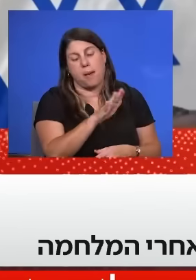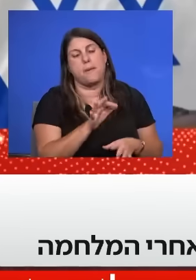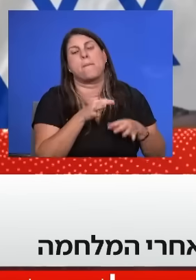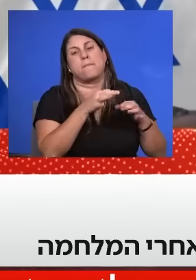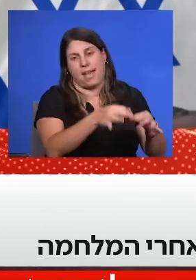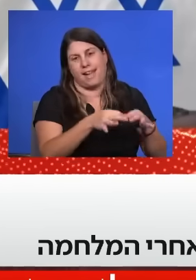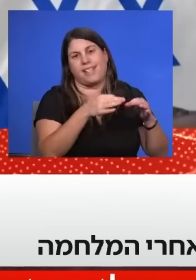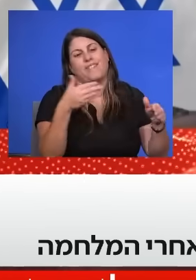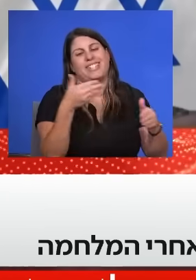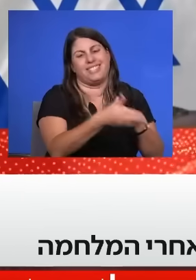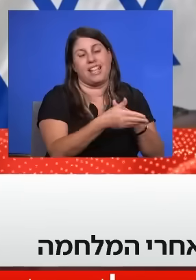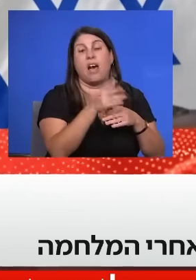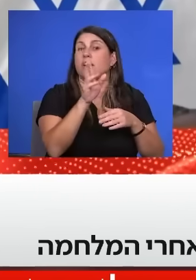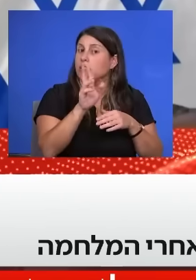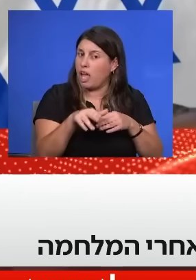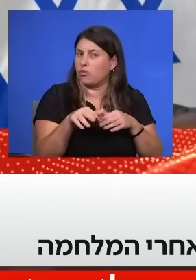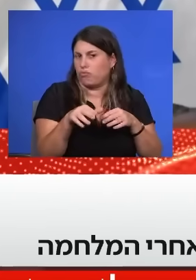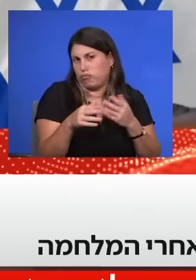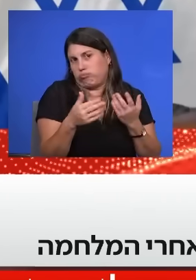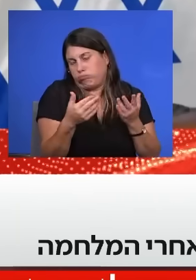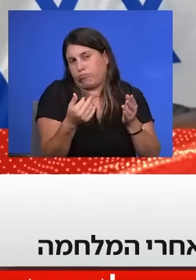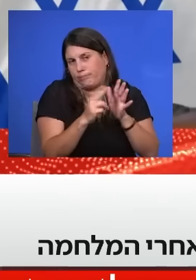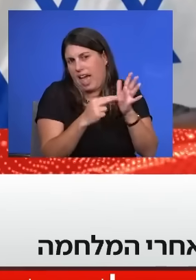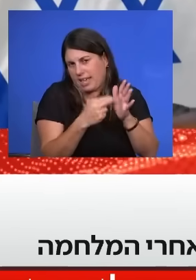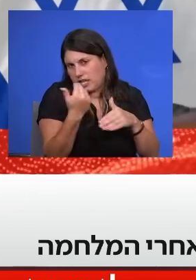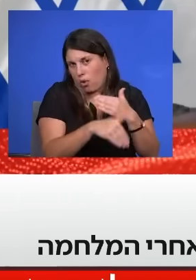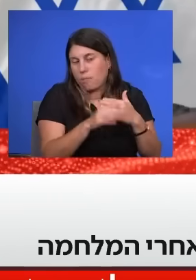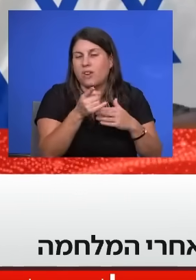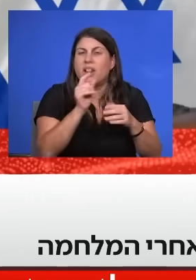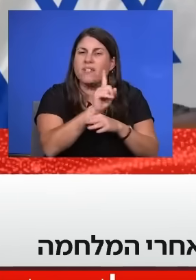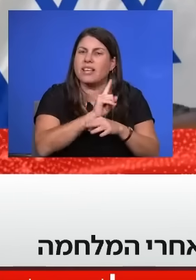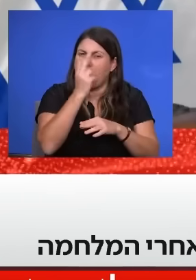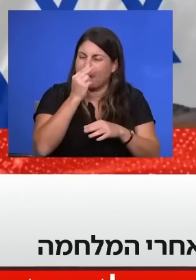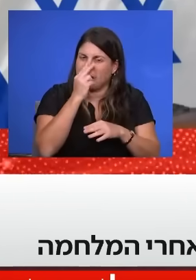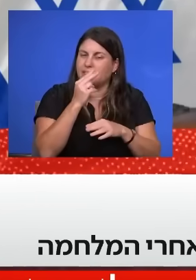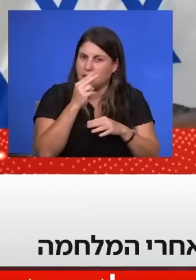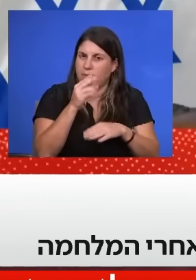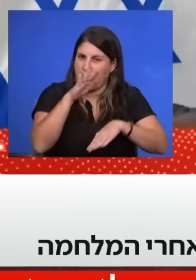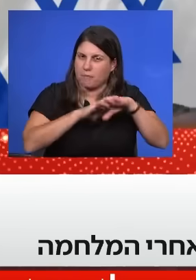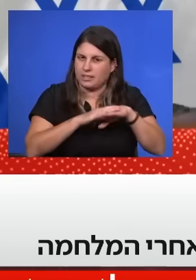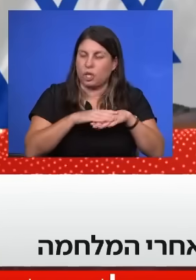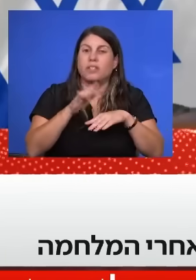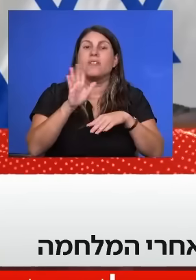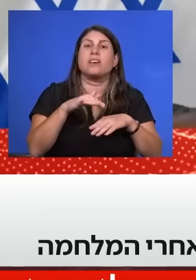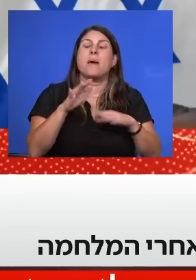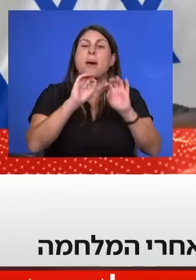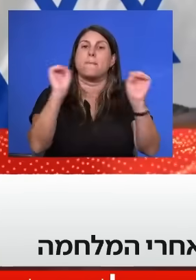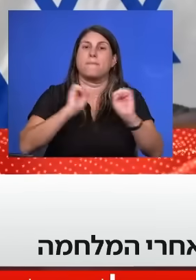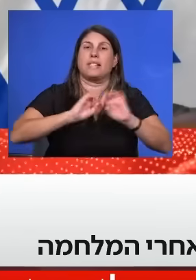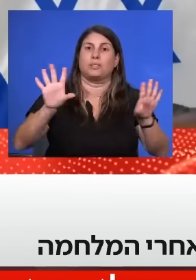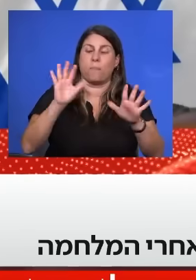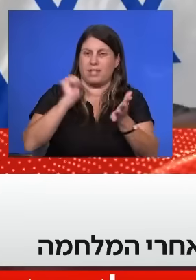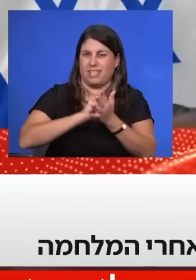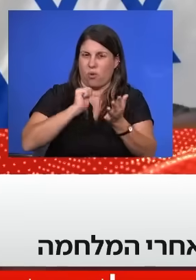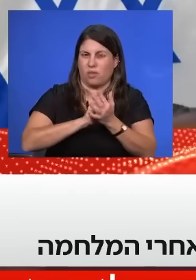יש לזה איזה דדליין כלשהו, אבל בינתיים מנסים למצות את הסיכוי. וגם הפרסום בוול סטריט ג'ורנל על כך שהאמריקנים ביקשו קודם כל